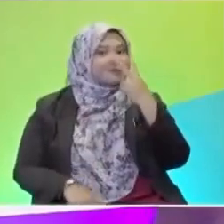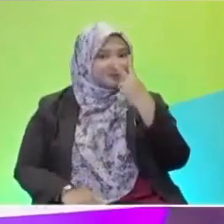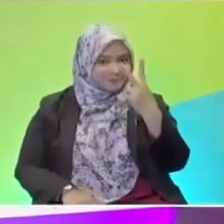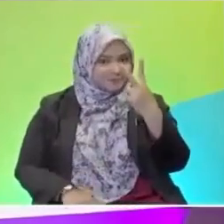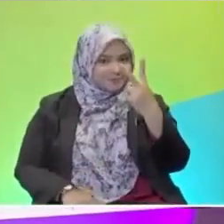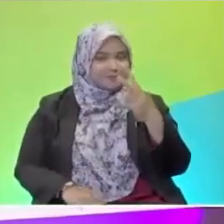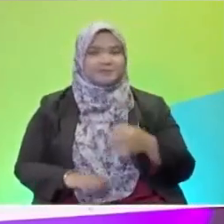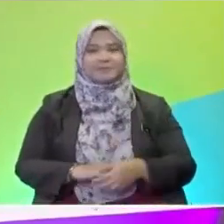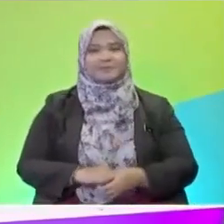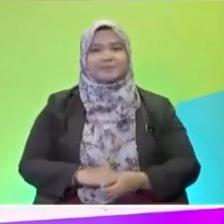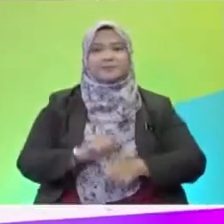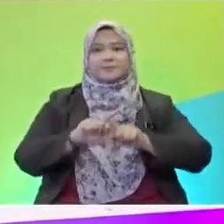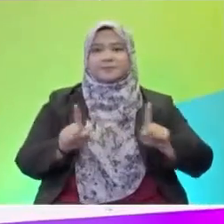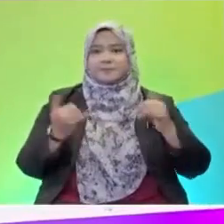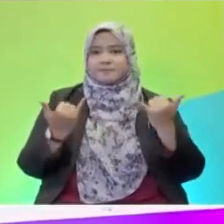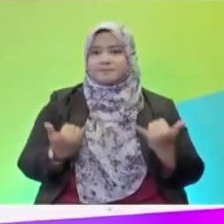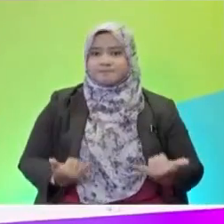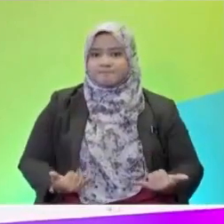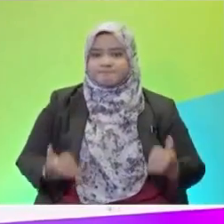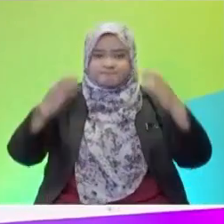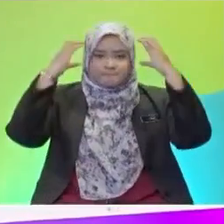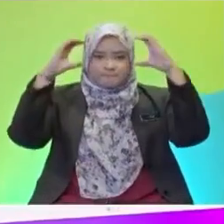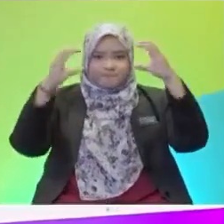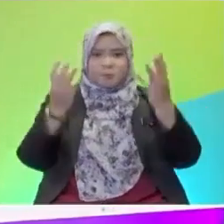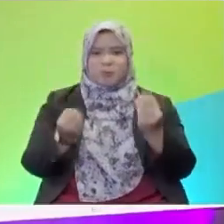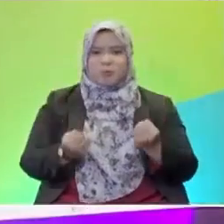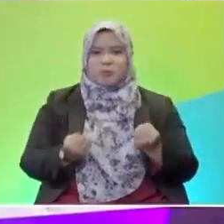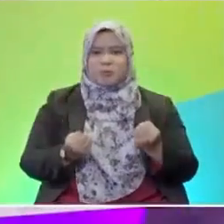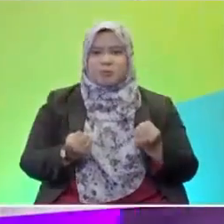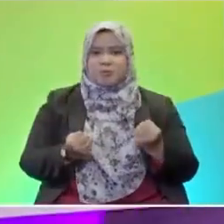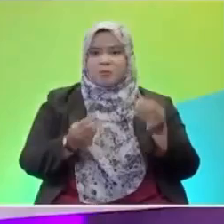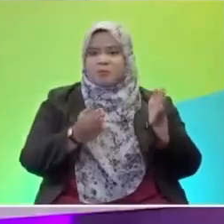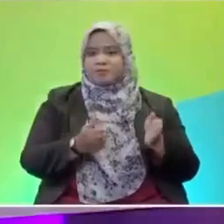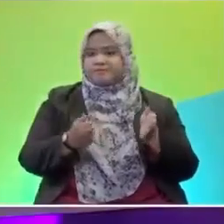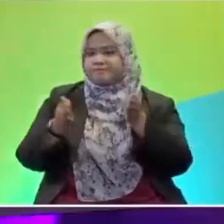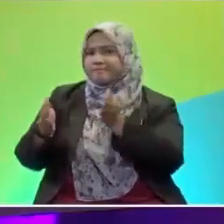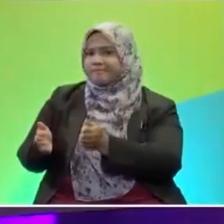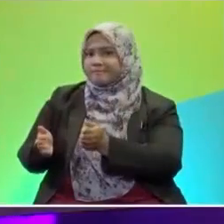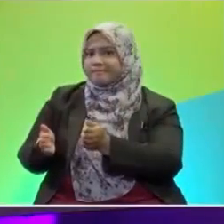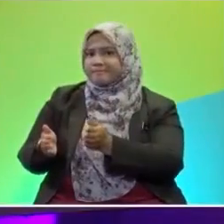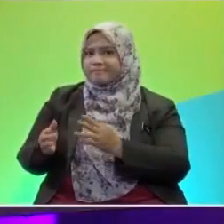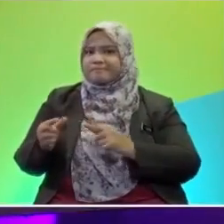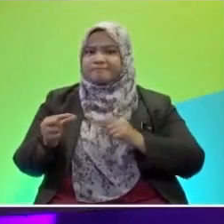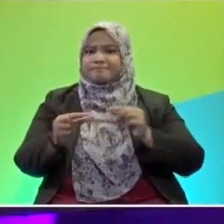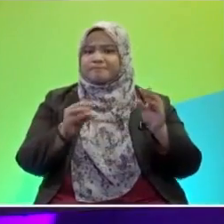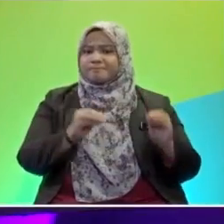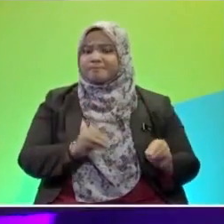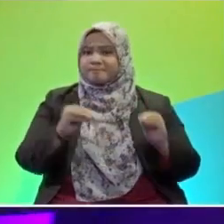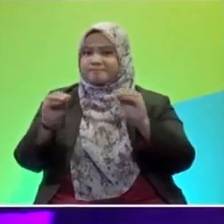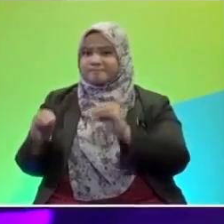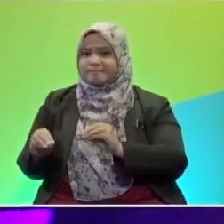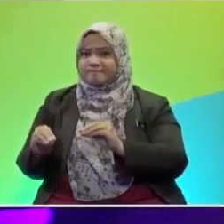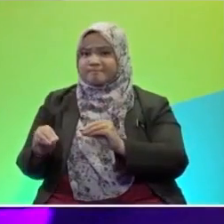Cakra padat yang berada di tengah nih oke ke tepi Oke dan Sekali lagi saya akan